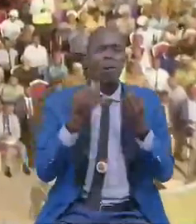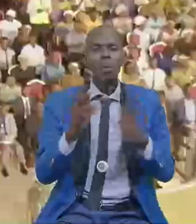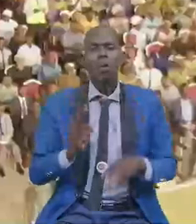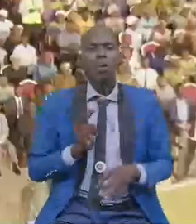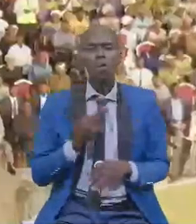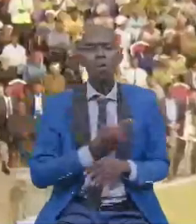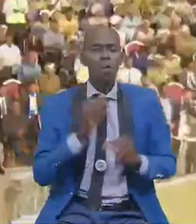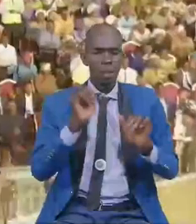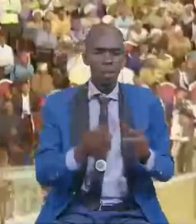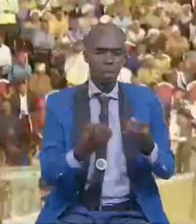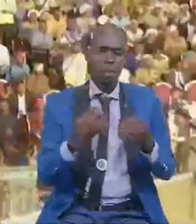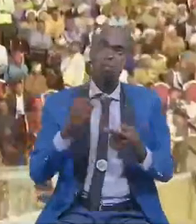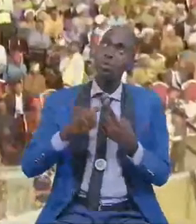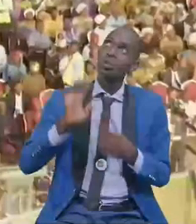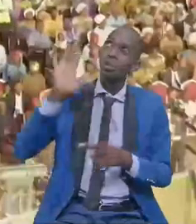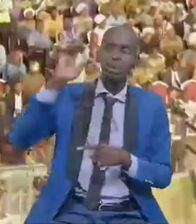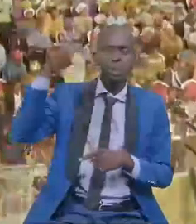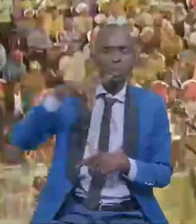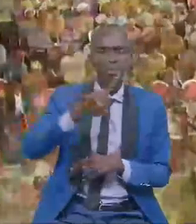Combien veulent venir à sa lumière?